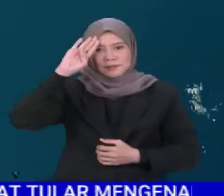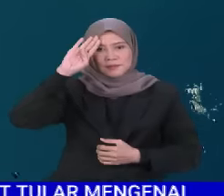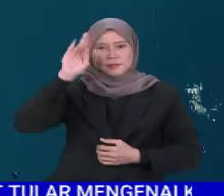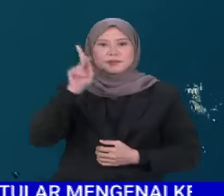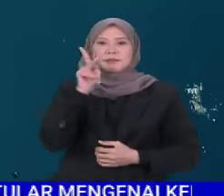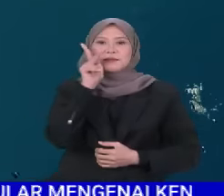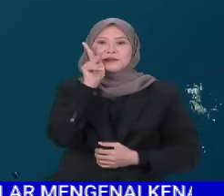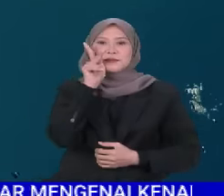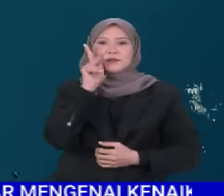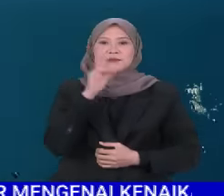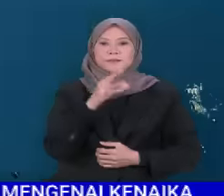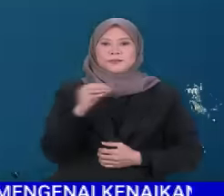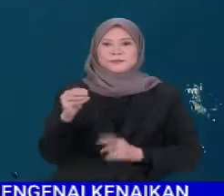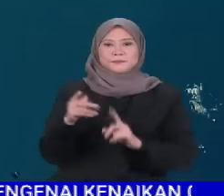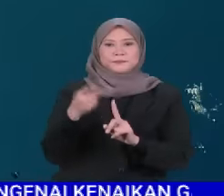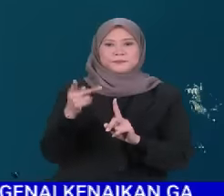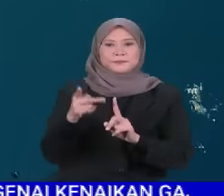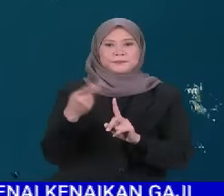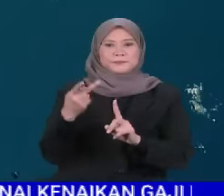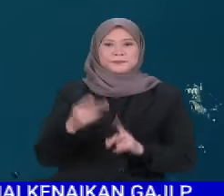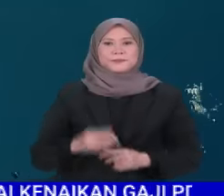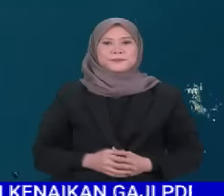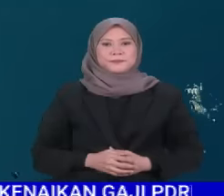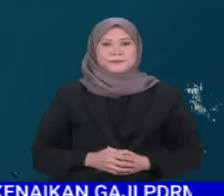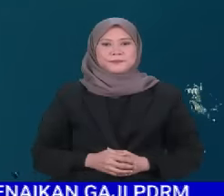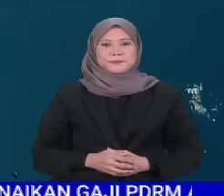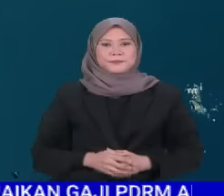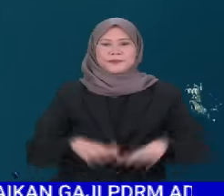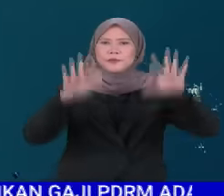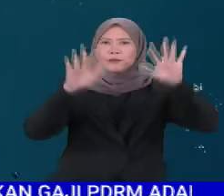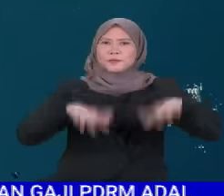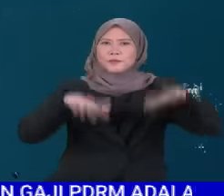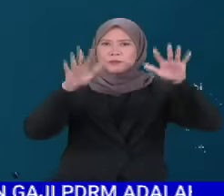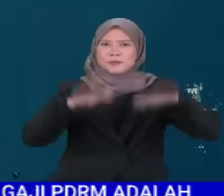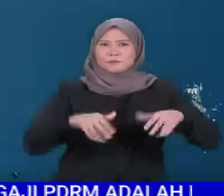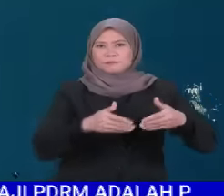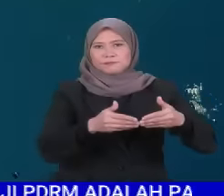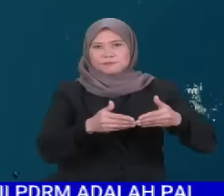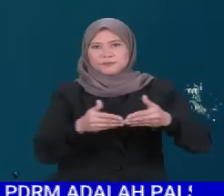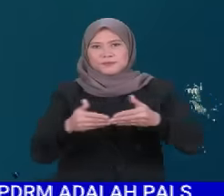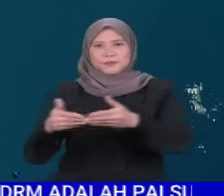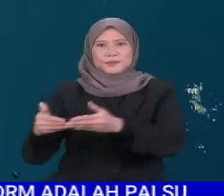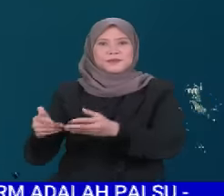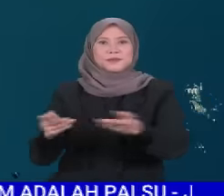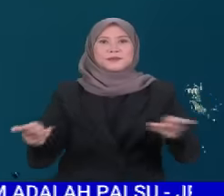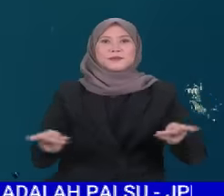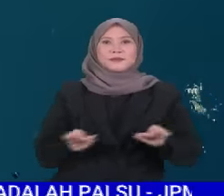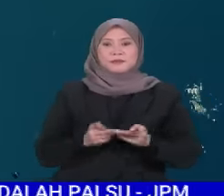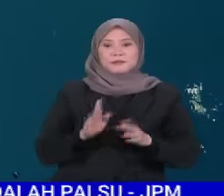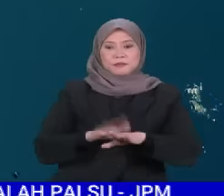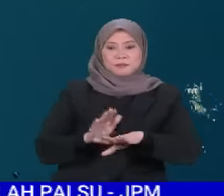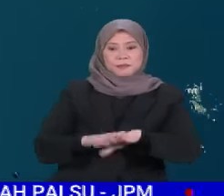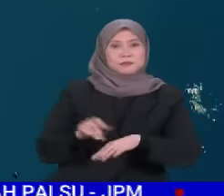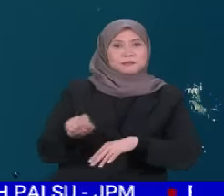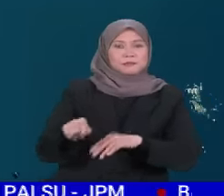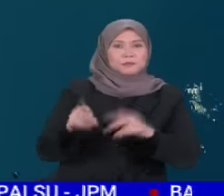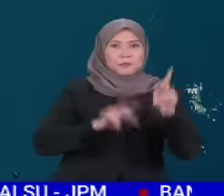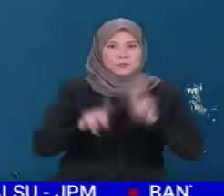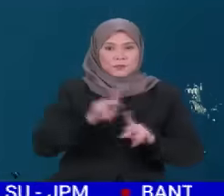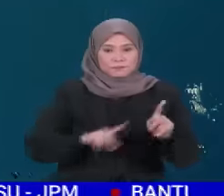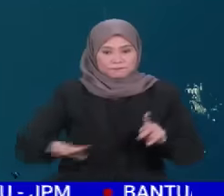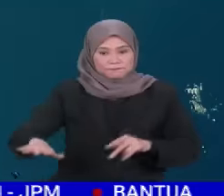Kedah dan juga pulau Pinang hujan berurusan dijangkau boleh berlaku di kawasan kawasan amaran Uli itu